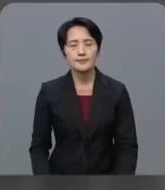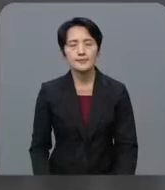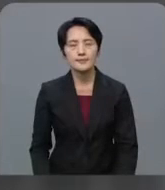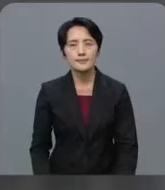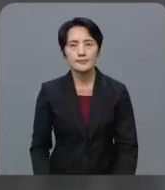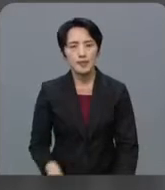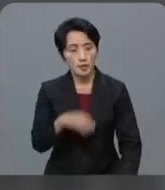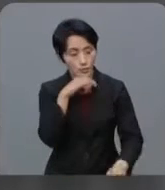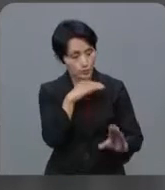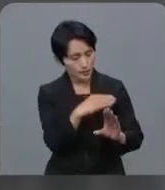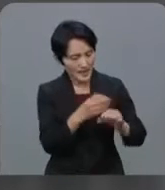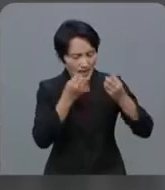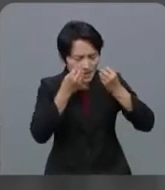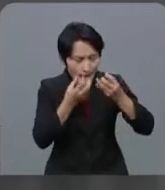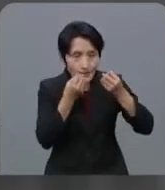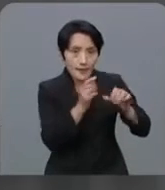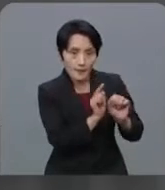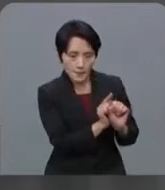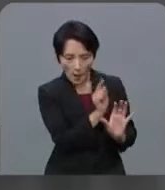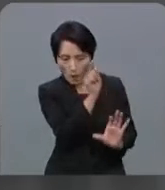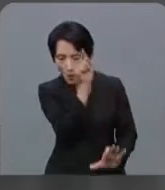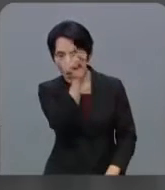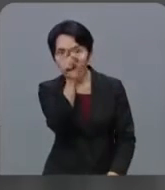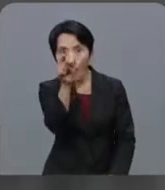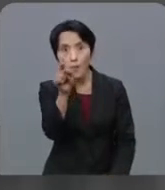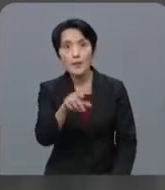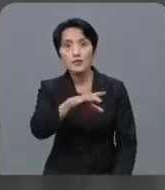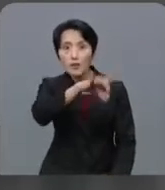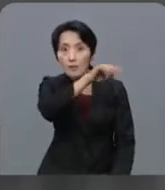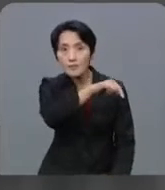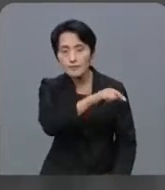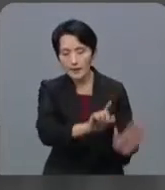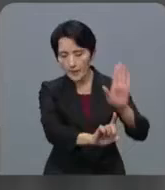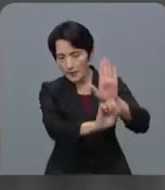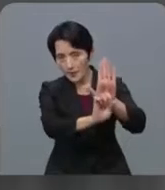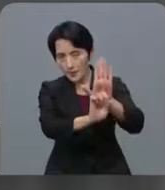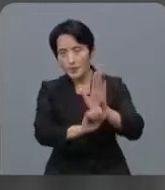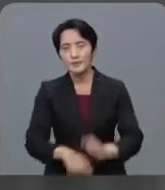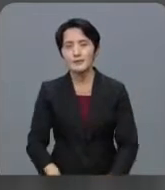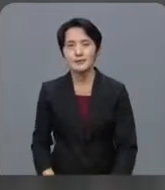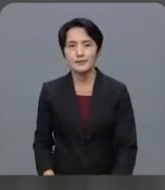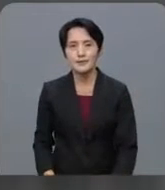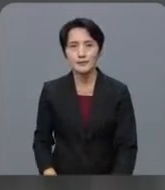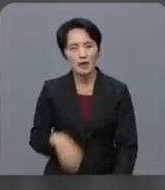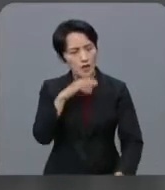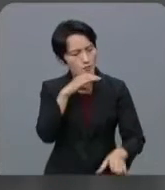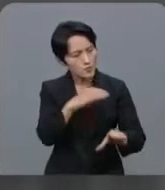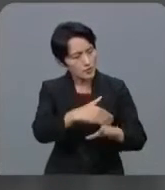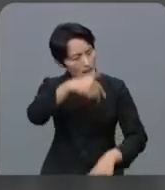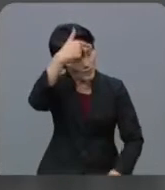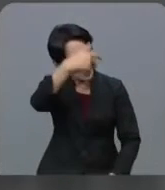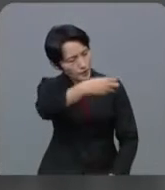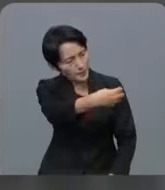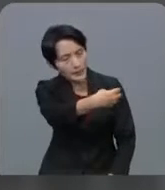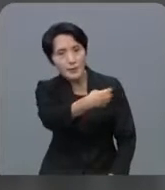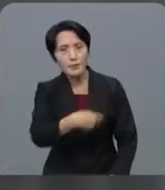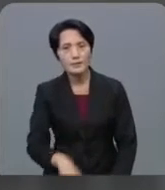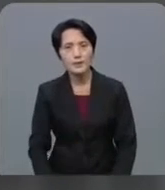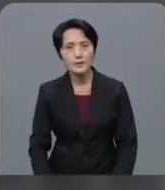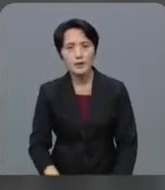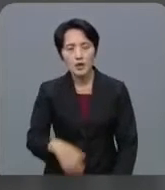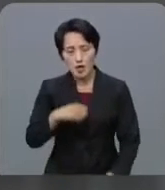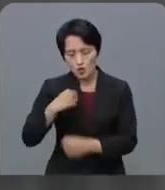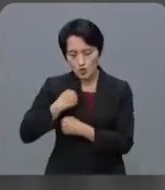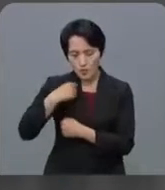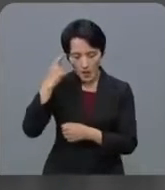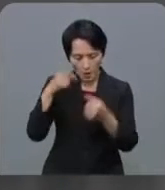北韩宣布已首次试射新型高超音速导弹。朝中社和劳动新闻等北韩媒体纷纷报道，朝